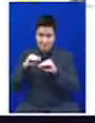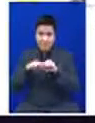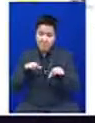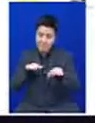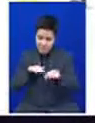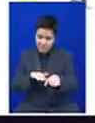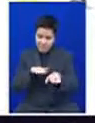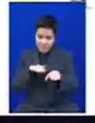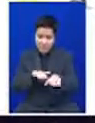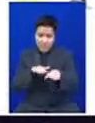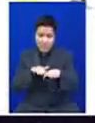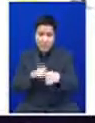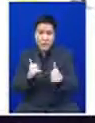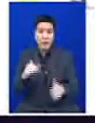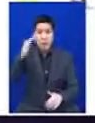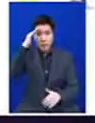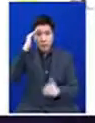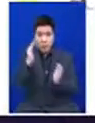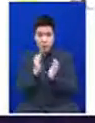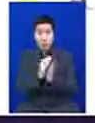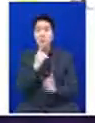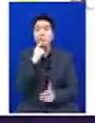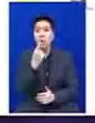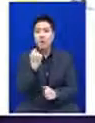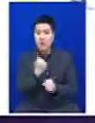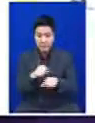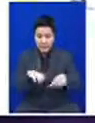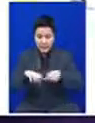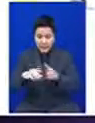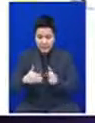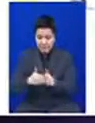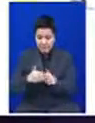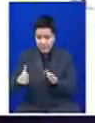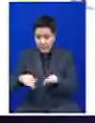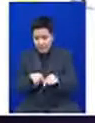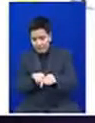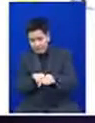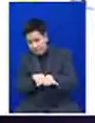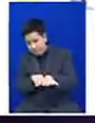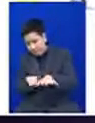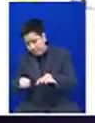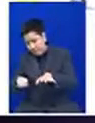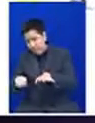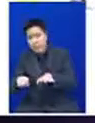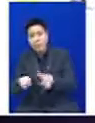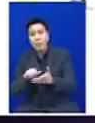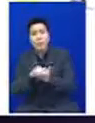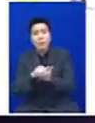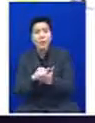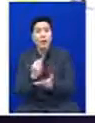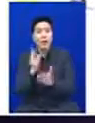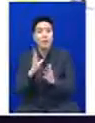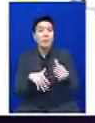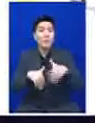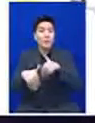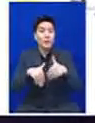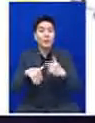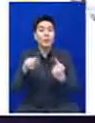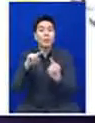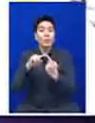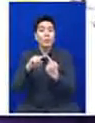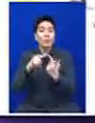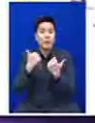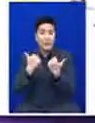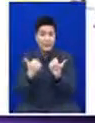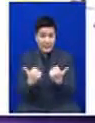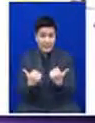ายวันนี้ค่ะซึ่งทางตำรวจทางหลวงค่ะก็ได้จับเส้นทางเพิ่มเปิดช่องทางพิเศษนะคะเพื่ออำนวยความสะดวกประชาชนในช่วงการเดินท